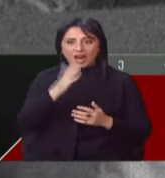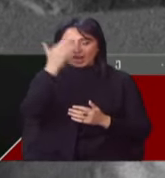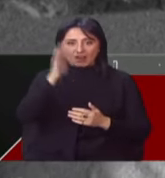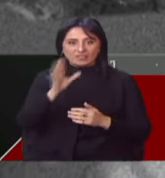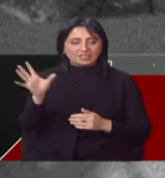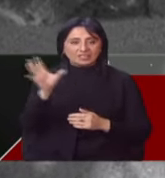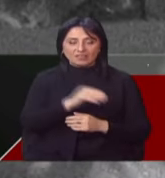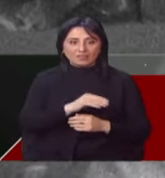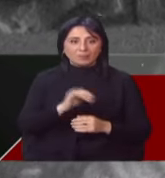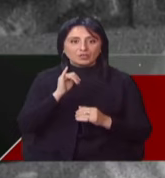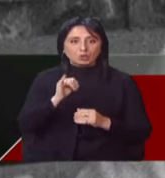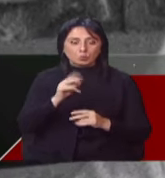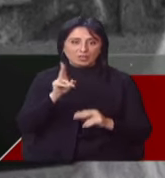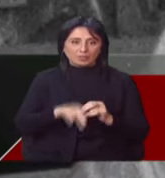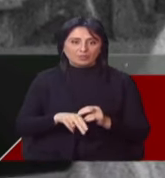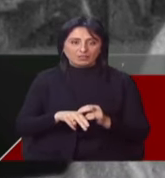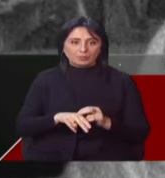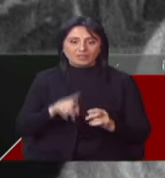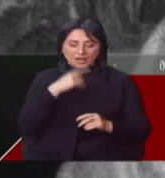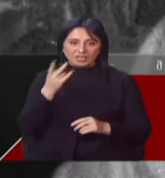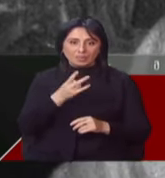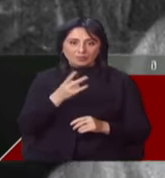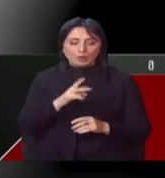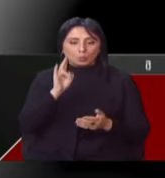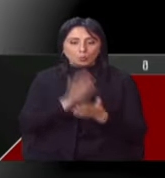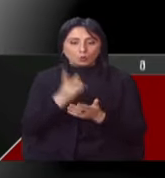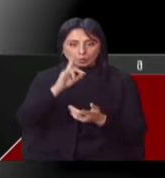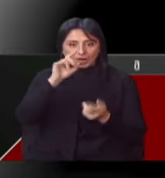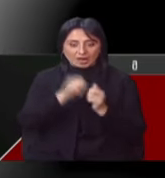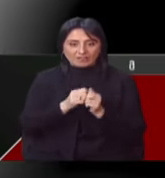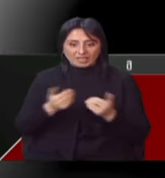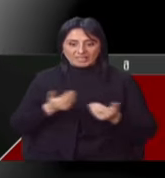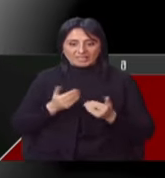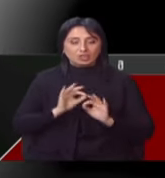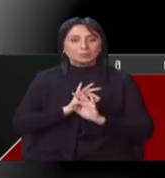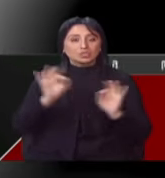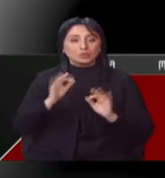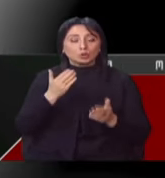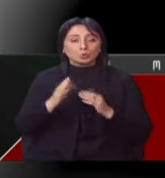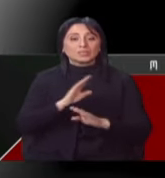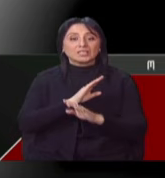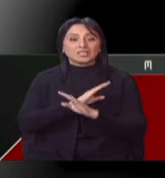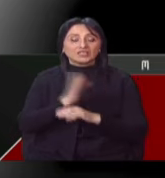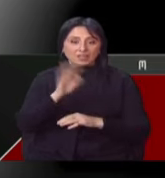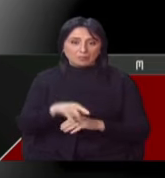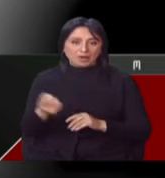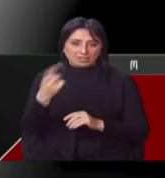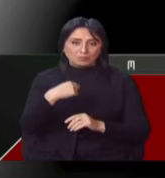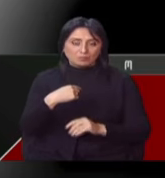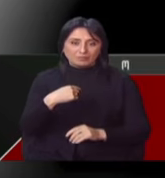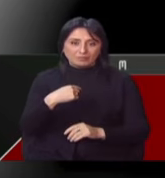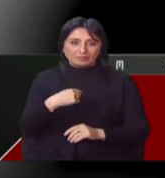წყდება, რომ ყველაფერი ცუდად დამთავრდება. რა თქმა უნდა, მუდამ უნდა გახსოვდეს, რომ სიცოცხლე მშვენიერია, თუმცა სიკვდილი მაინც